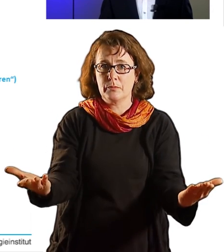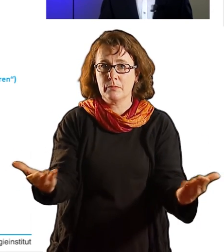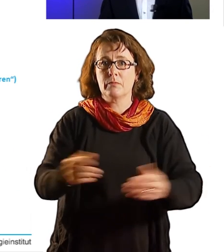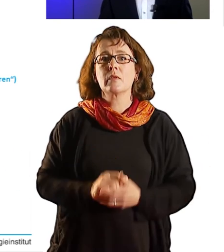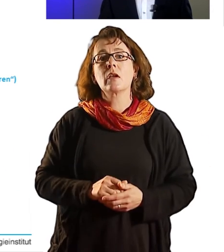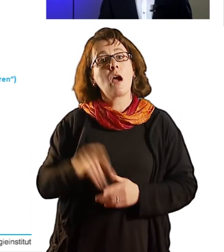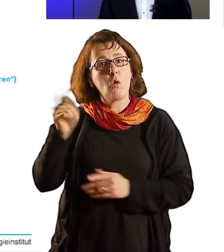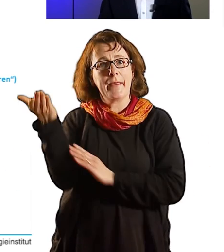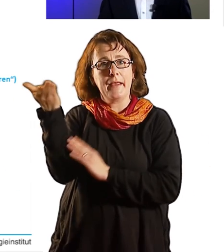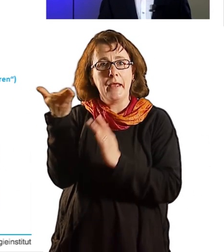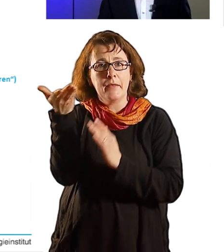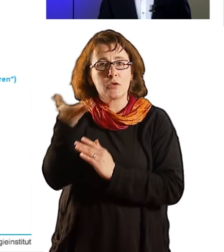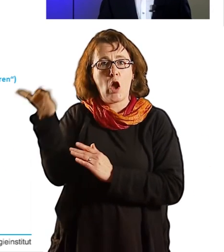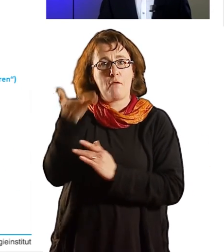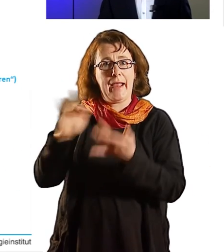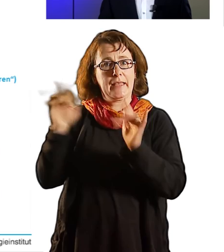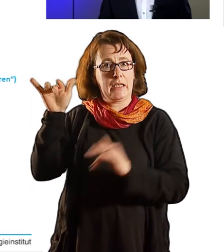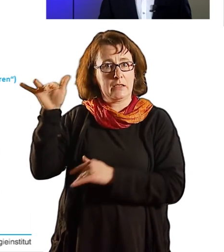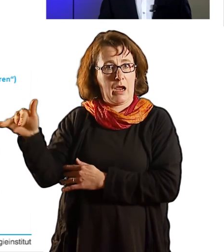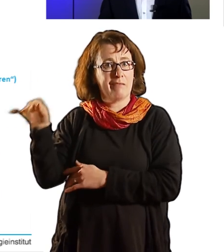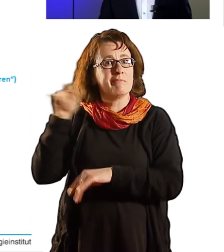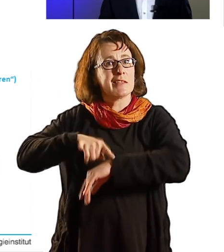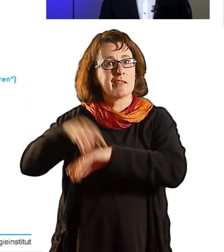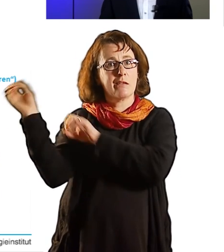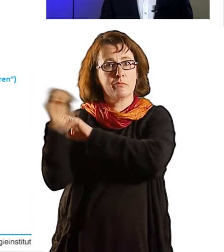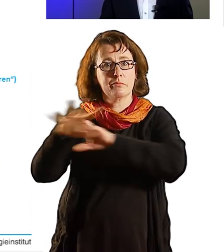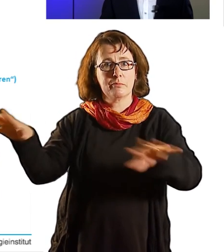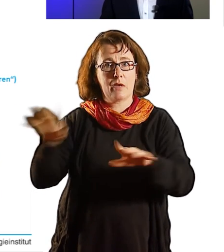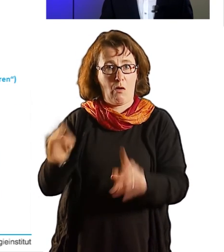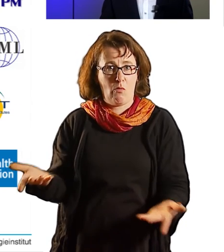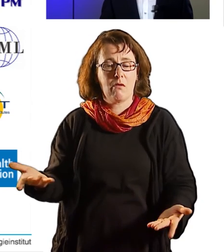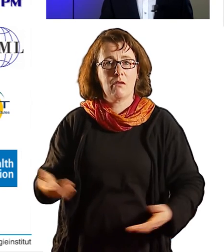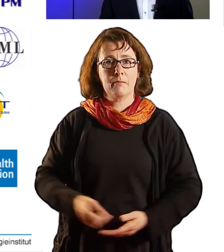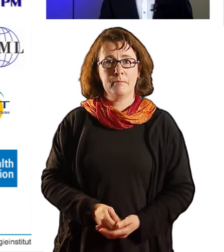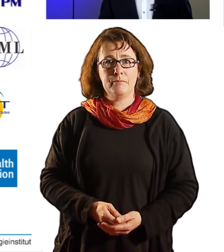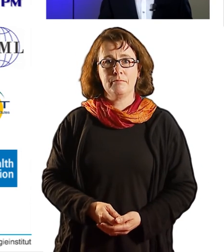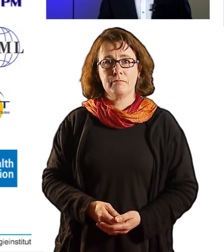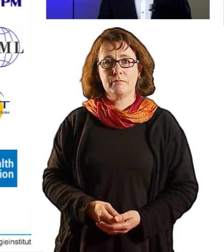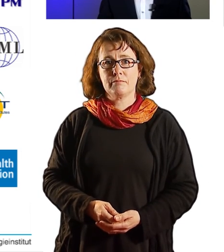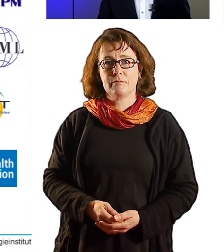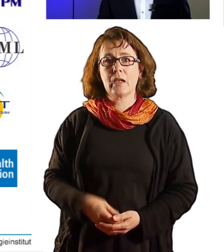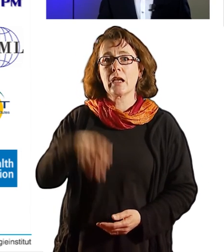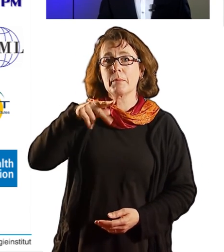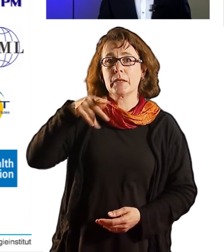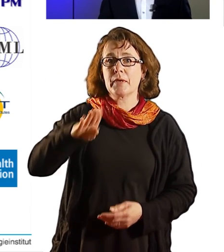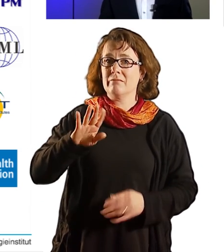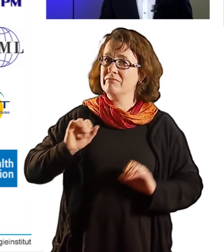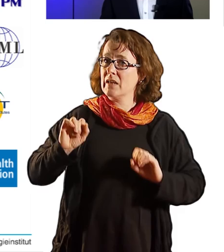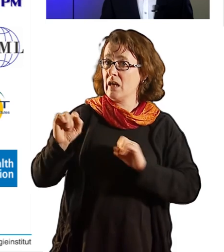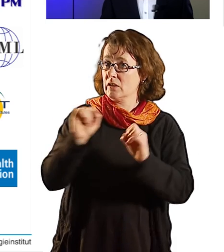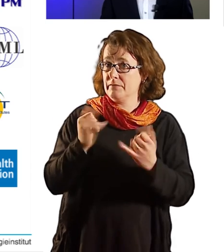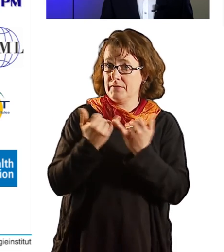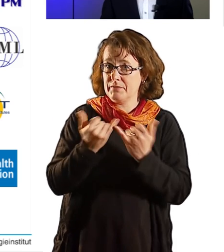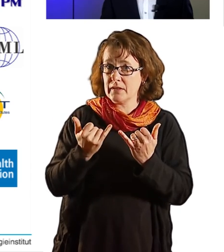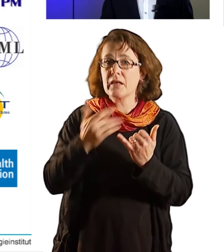PTB über das Internet zugängliche Zeitserver und verbreitet die Zeit über diesen Service. Die Aktivitäten der PTB erfolgen vielfach